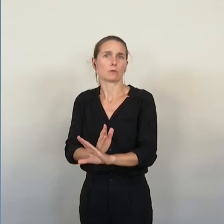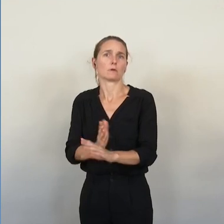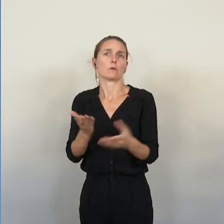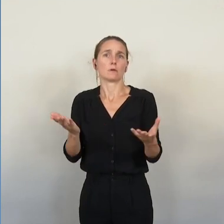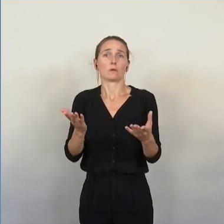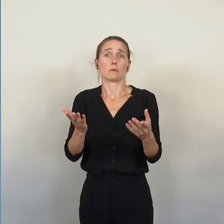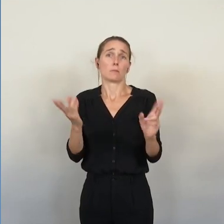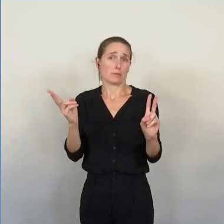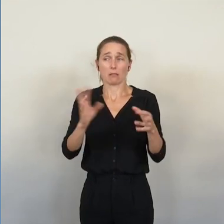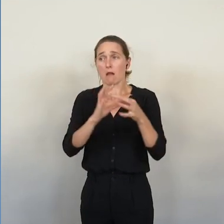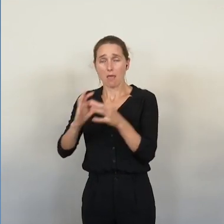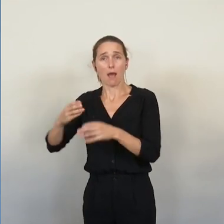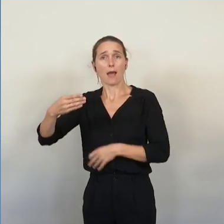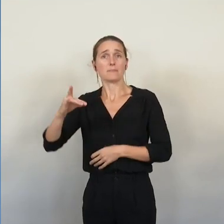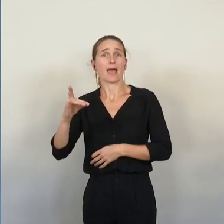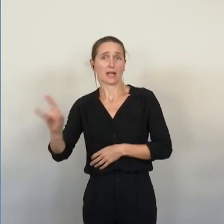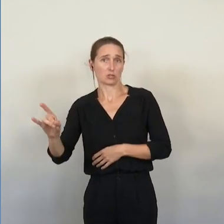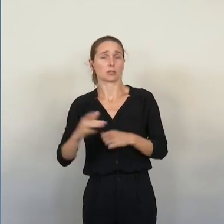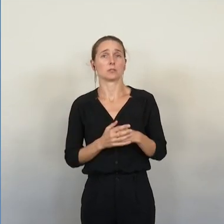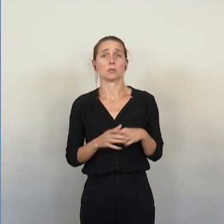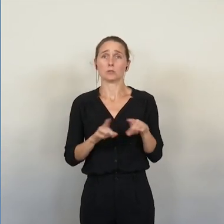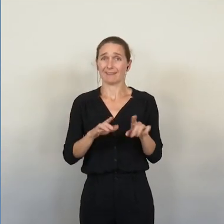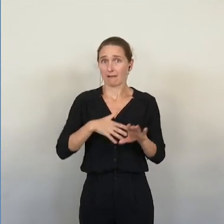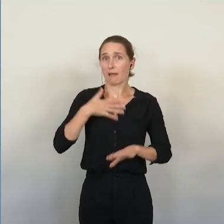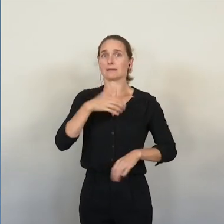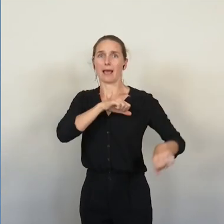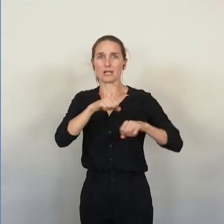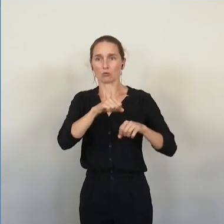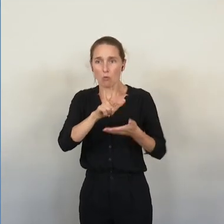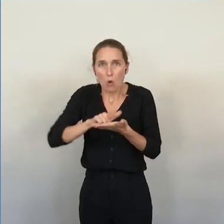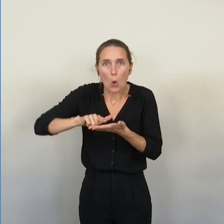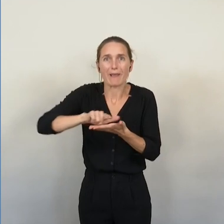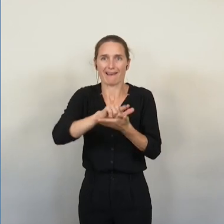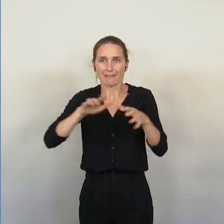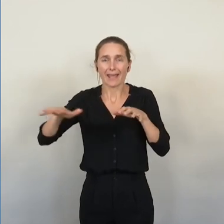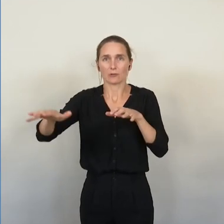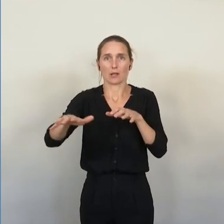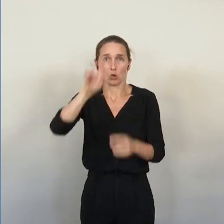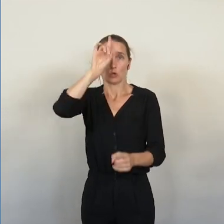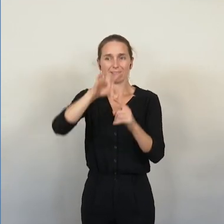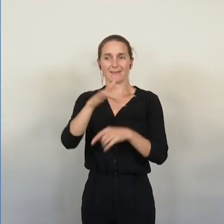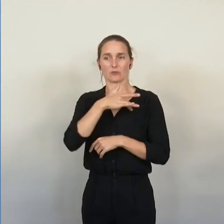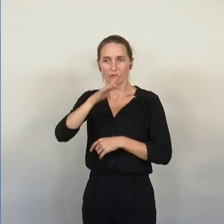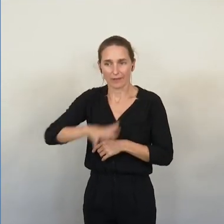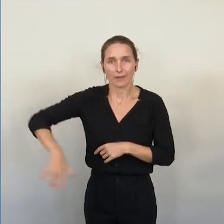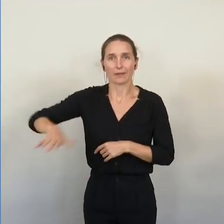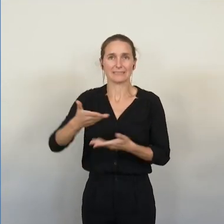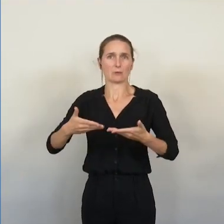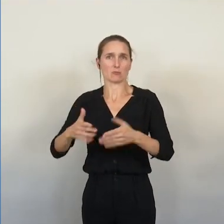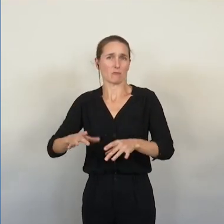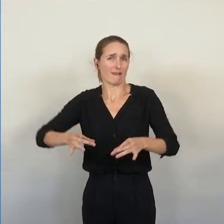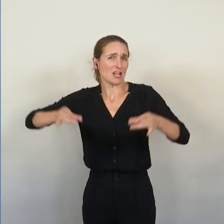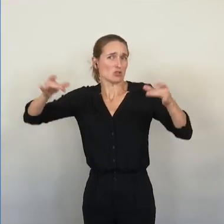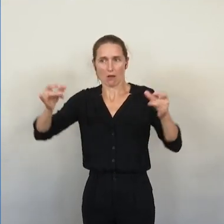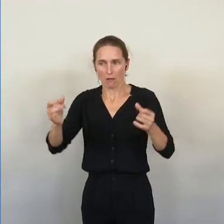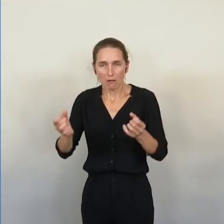habitants les MDH grâce à la cette action territorialisé de d'améliorer la santé des plus vulnérables par l'accès une alimentation durable structurer